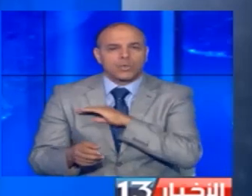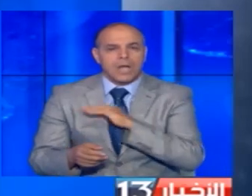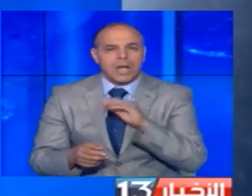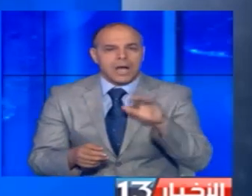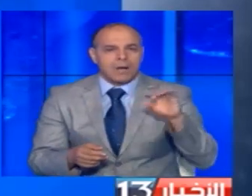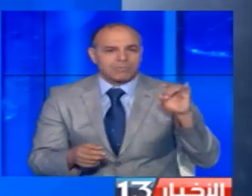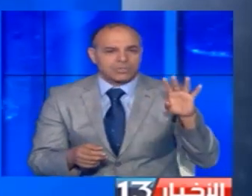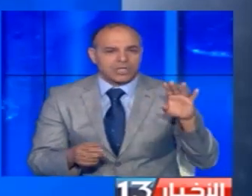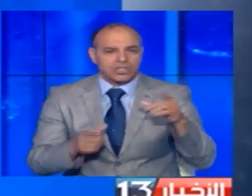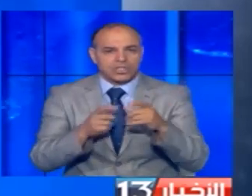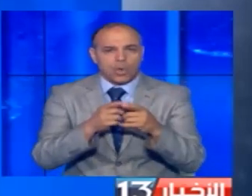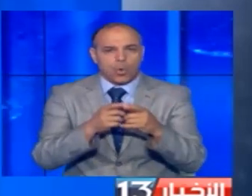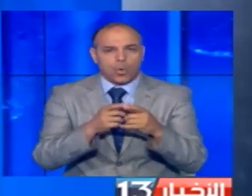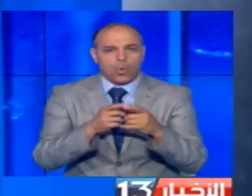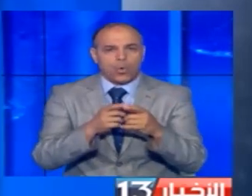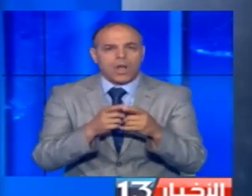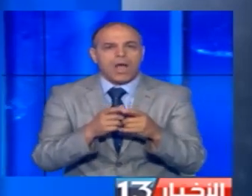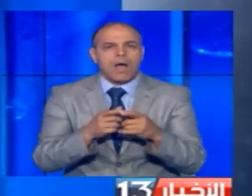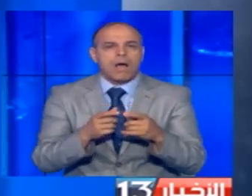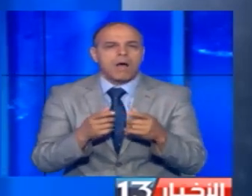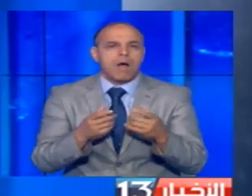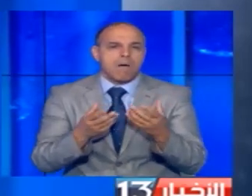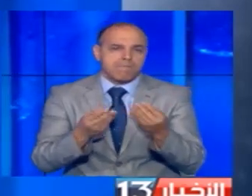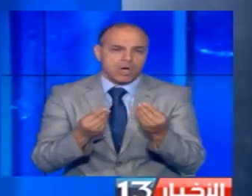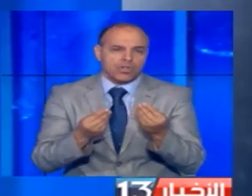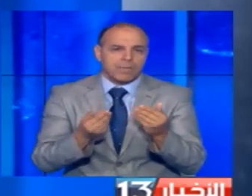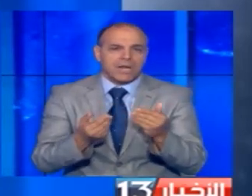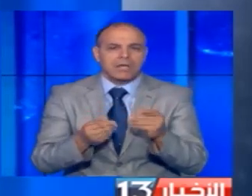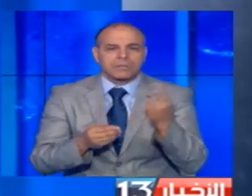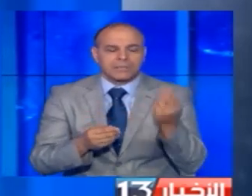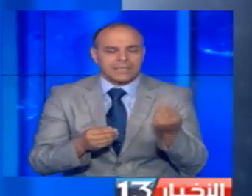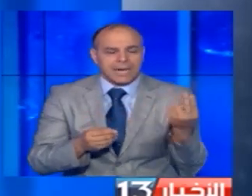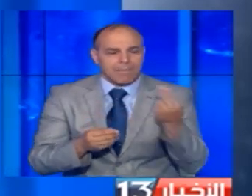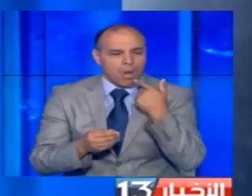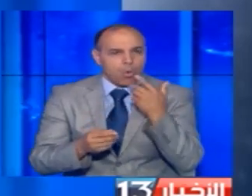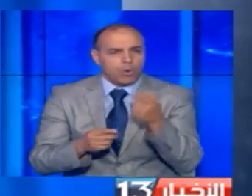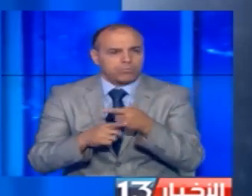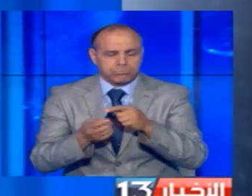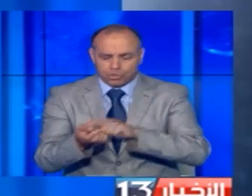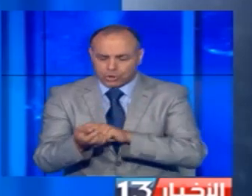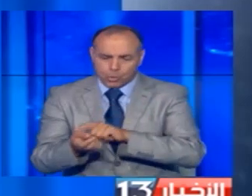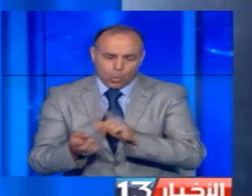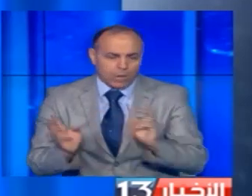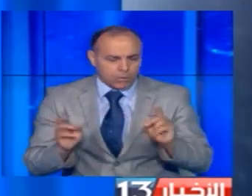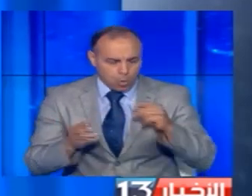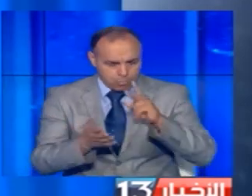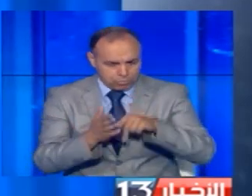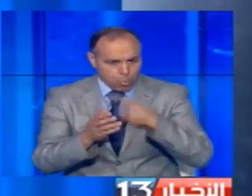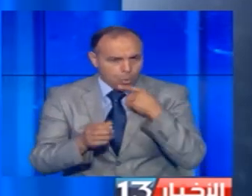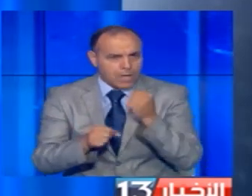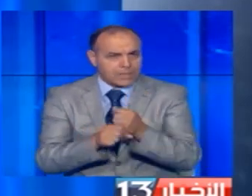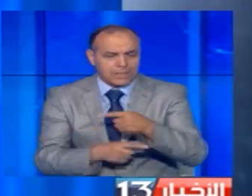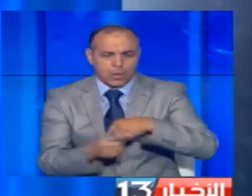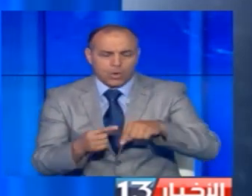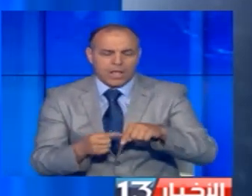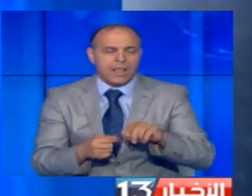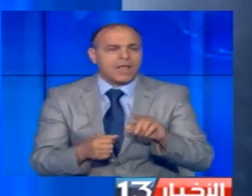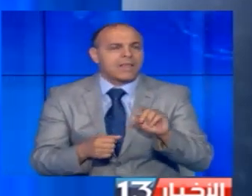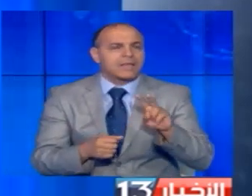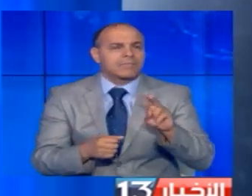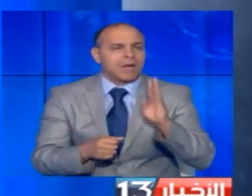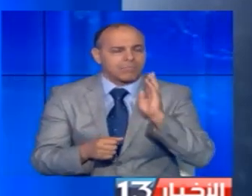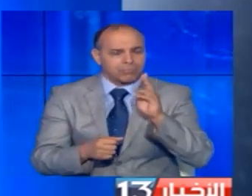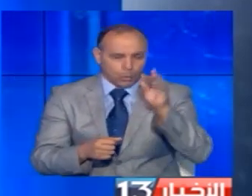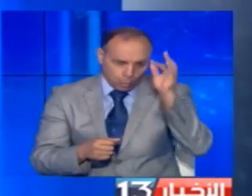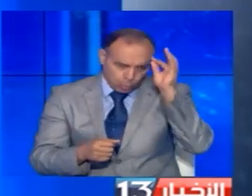خمسه عشره دوله وعدد كبير من الطلبه من مختلف الجنسيات انطلقت اليوم فعاليات الدوره الثانيه لمنتدى التمكين